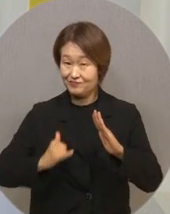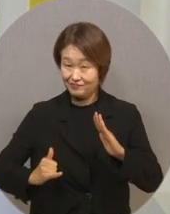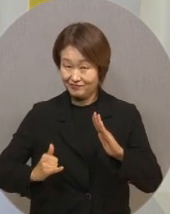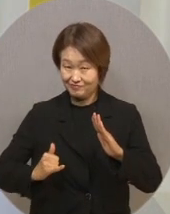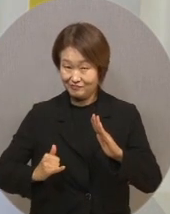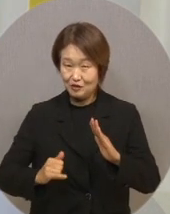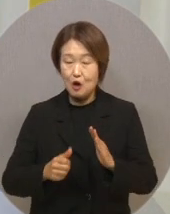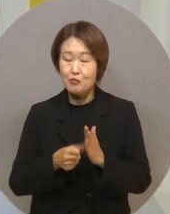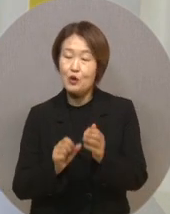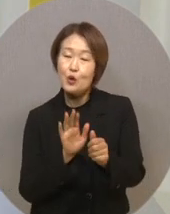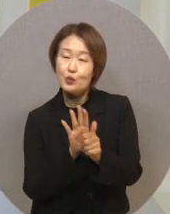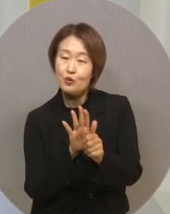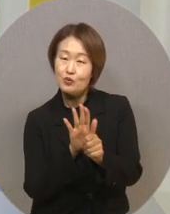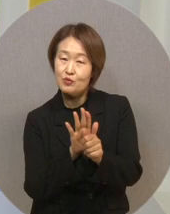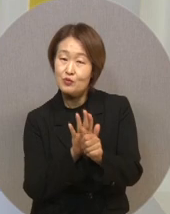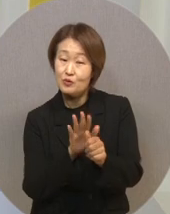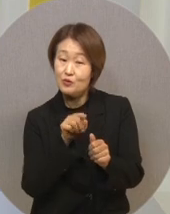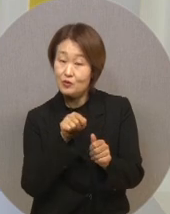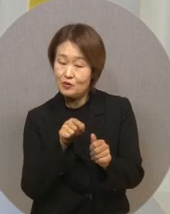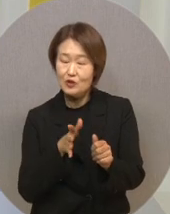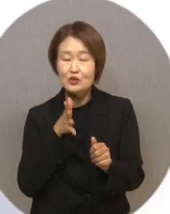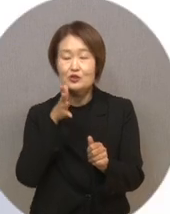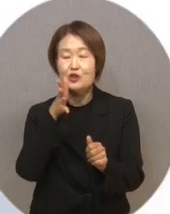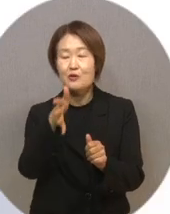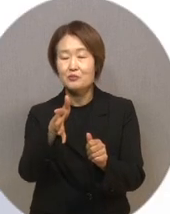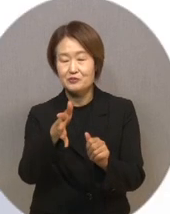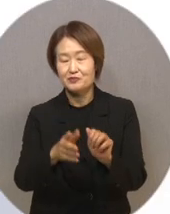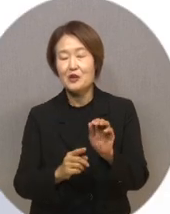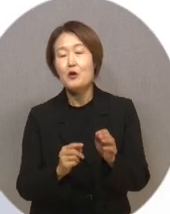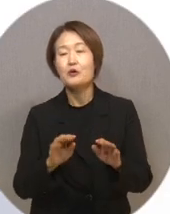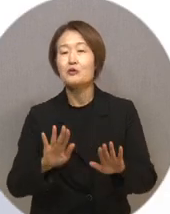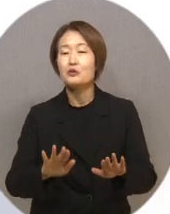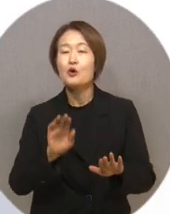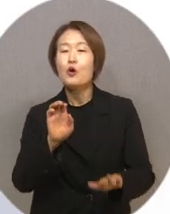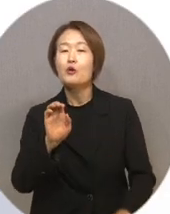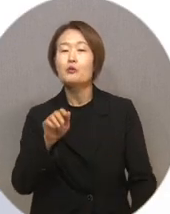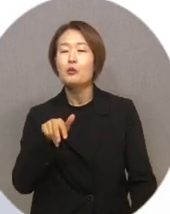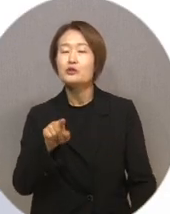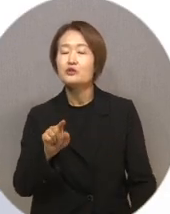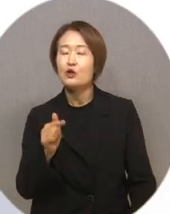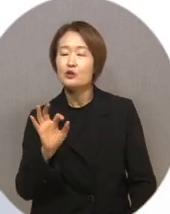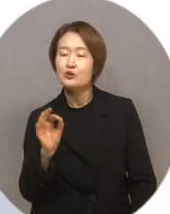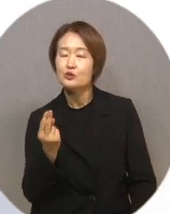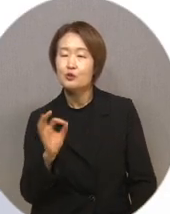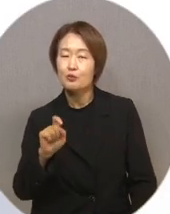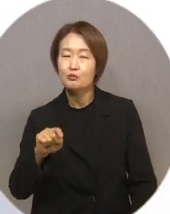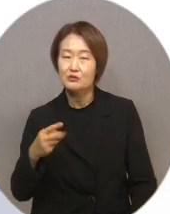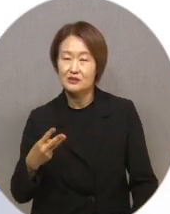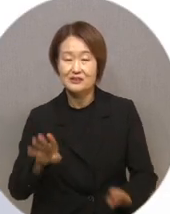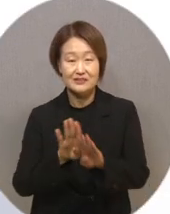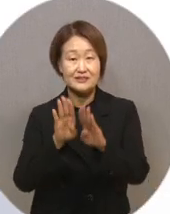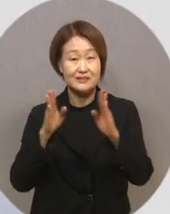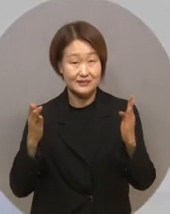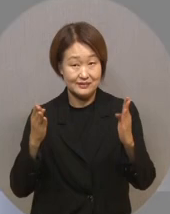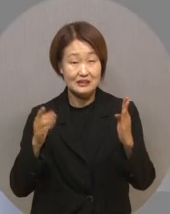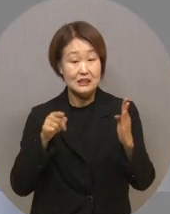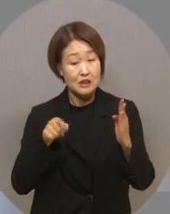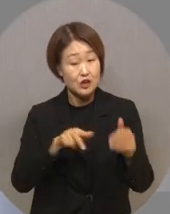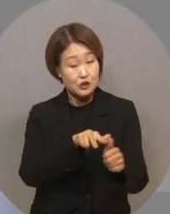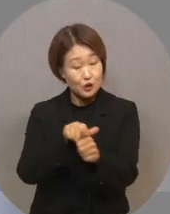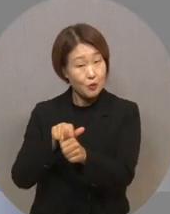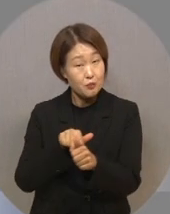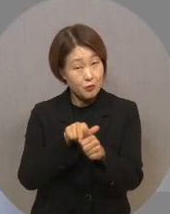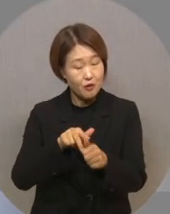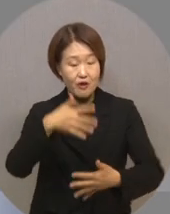보조공학기기 전용을 새롭게 오픈했습니다 전용에서 공단이 지원하는 보조공학 기기에 대한 정보를